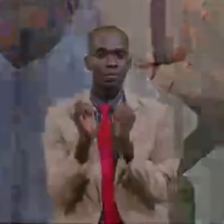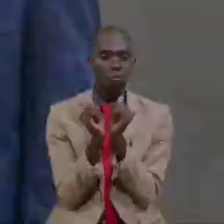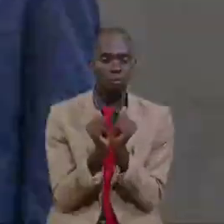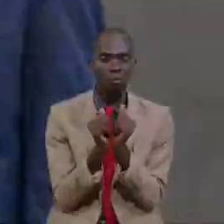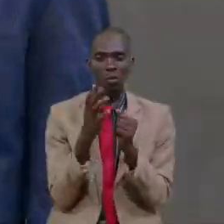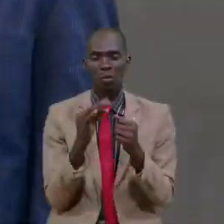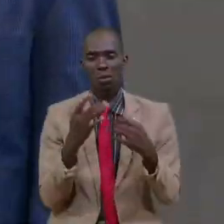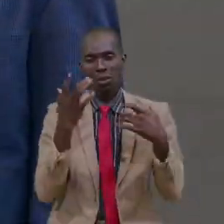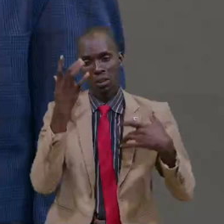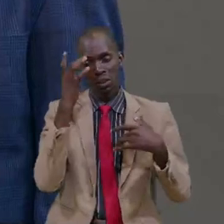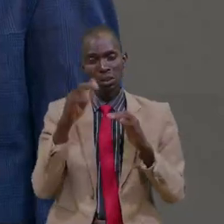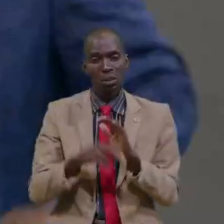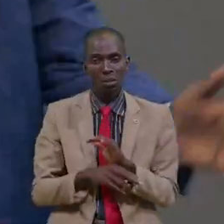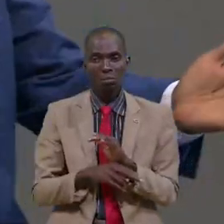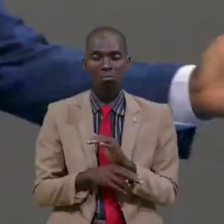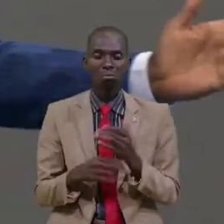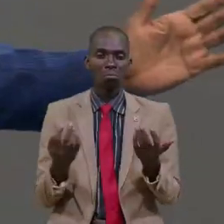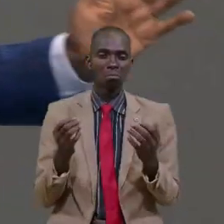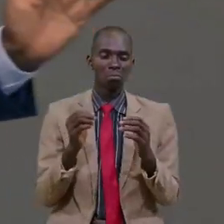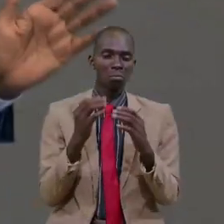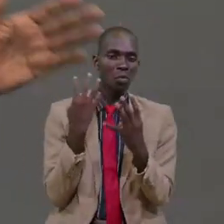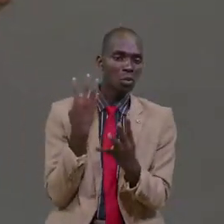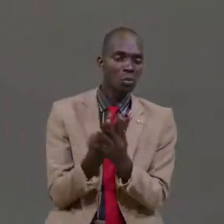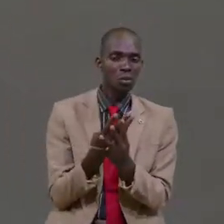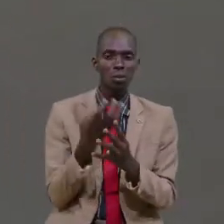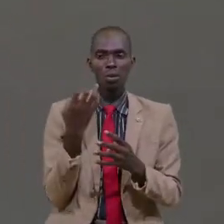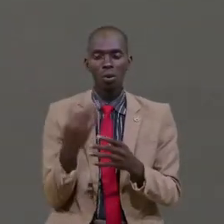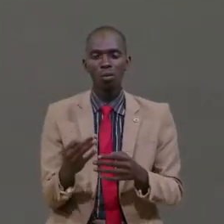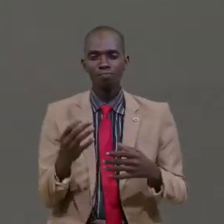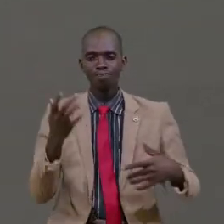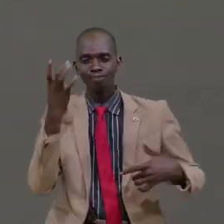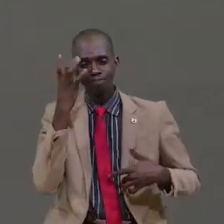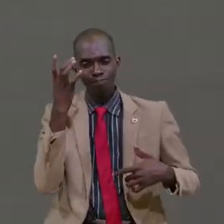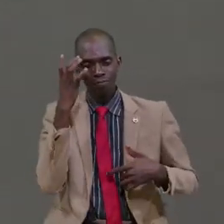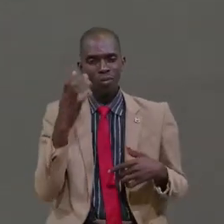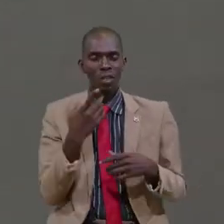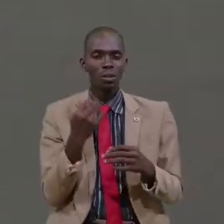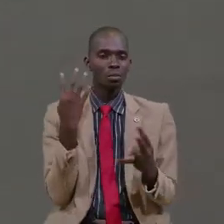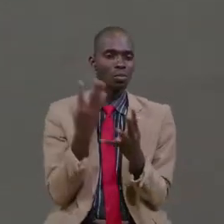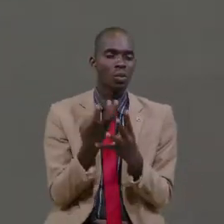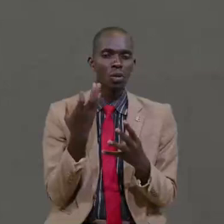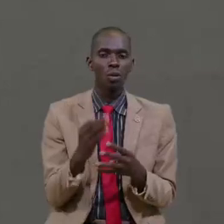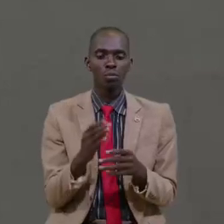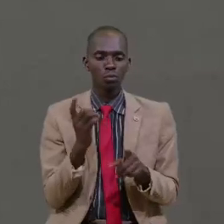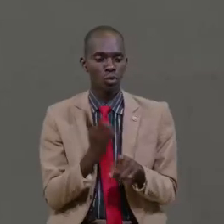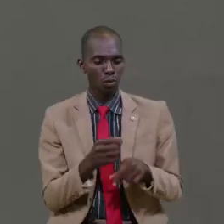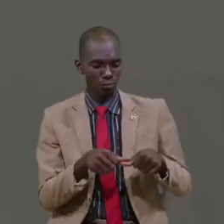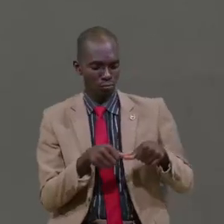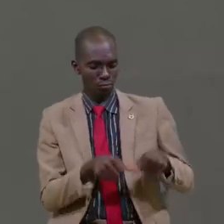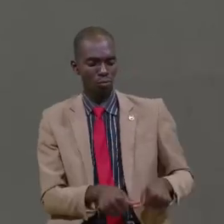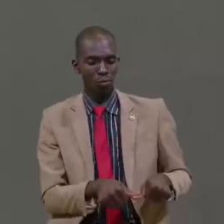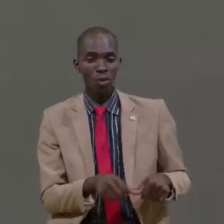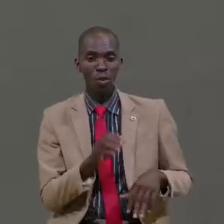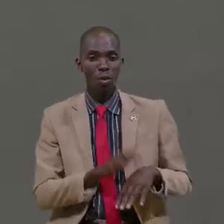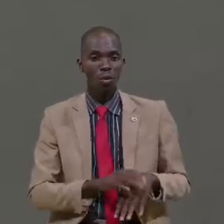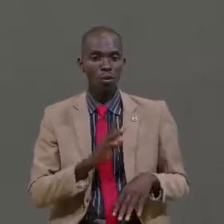Captivité de la maladie, captivité de l'infirmité, captivité de rester